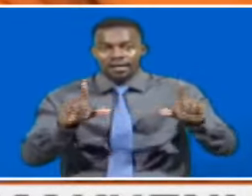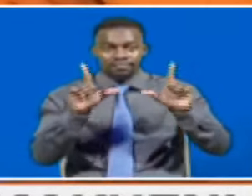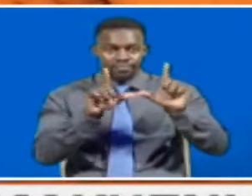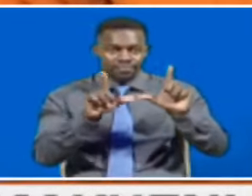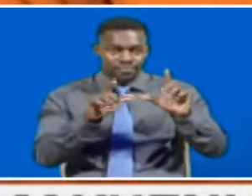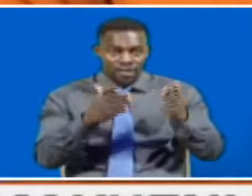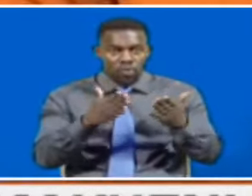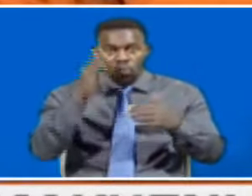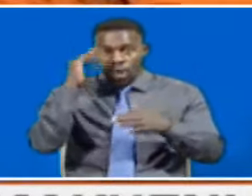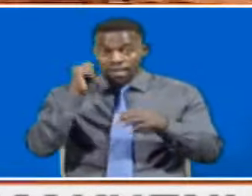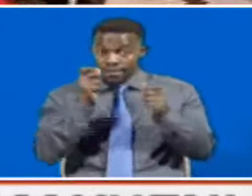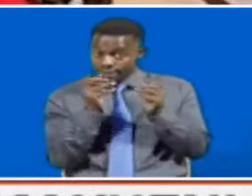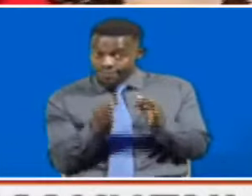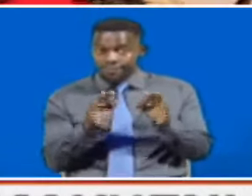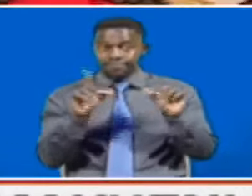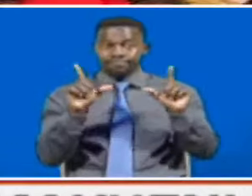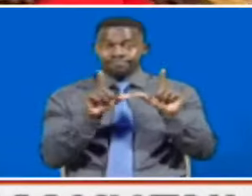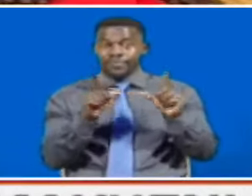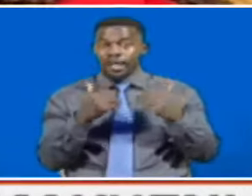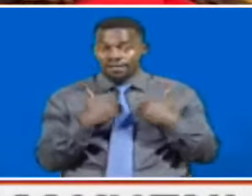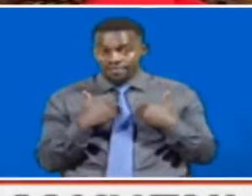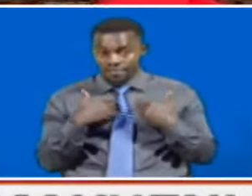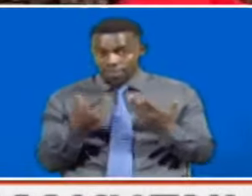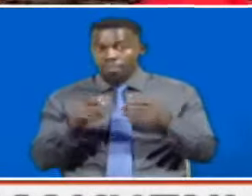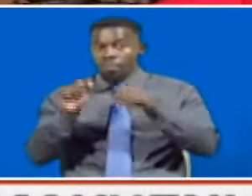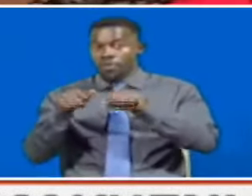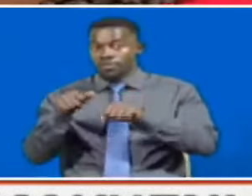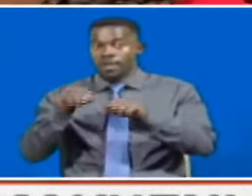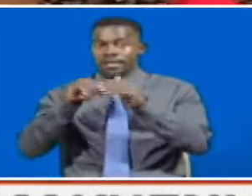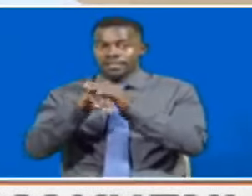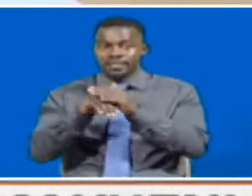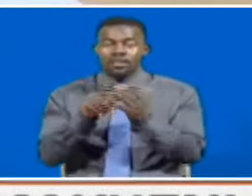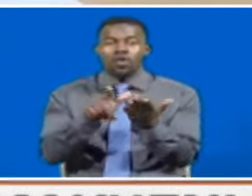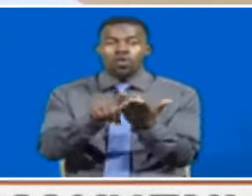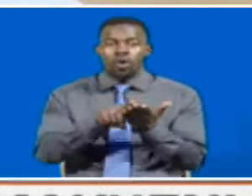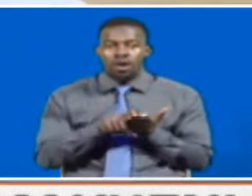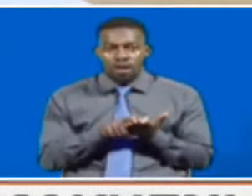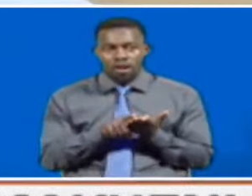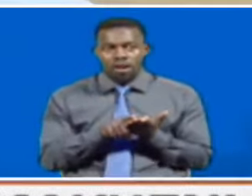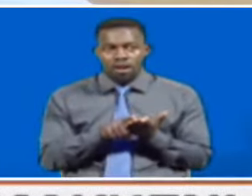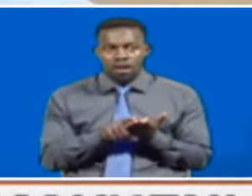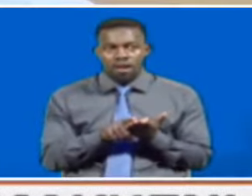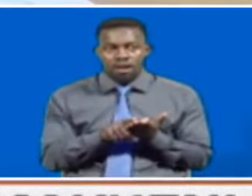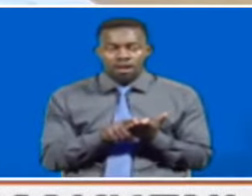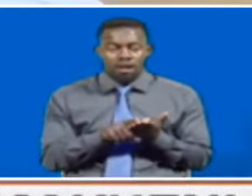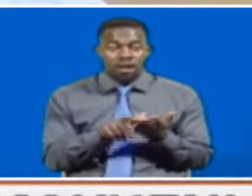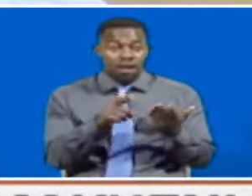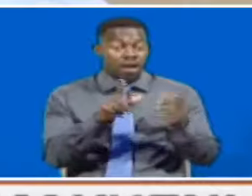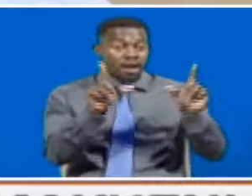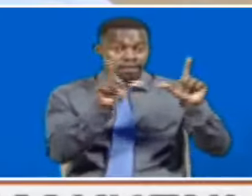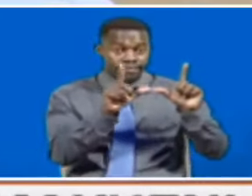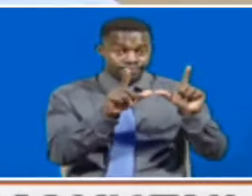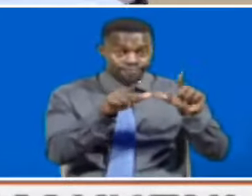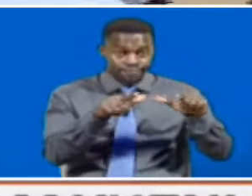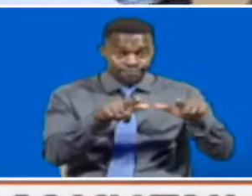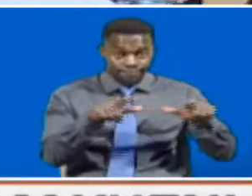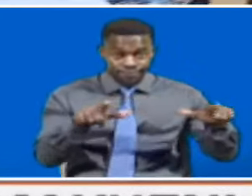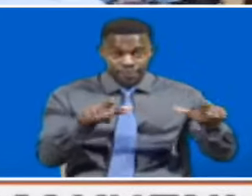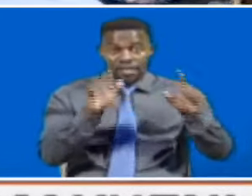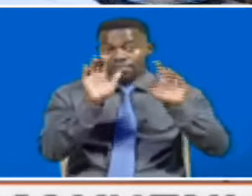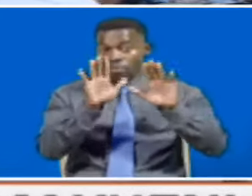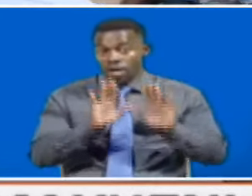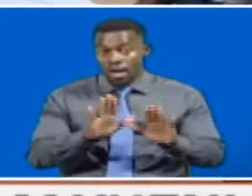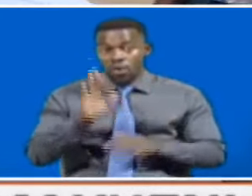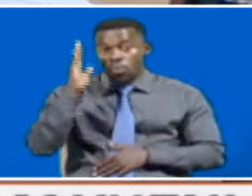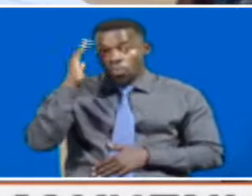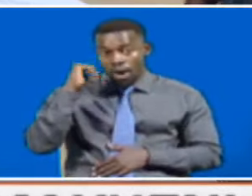katika masuala mbalimbali ikiwemo kupata mikopo ya kujiendeleza. Importance of these papers or documents is to